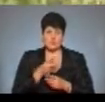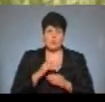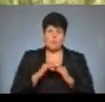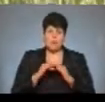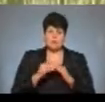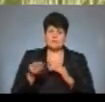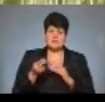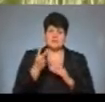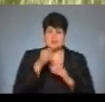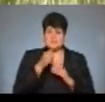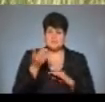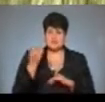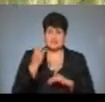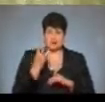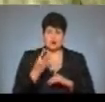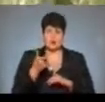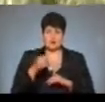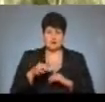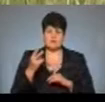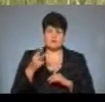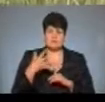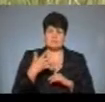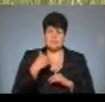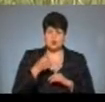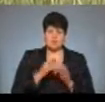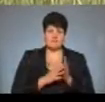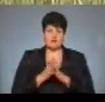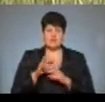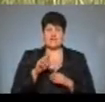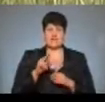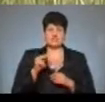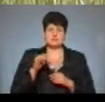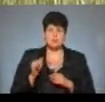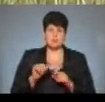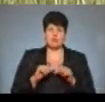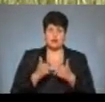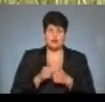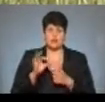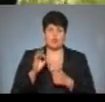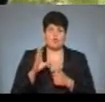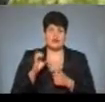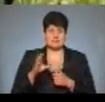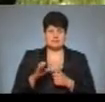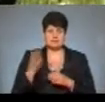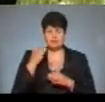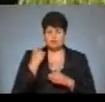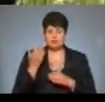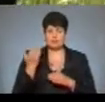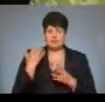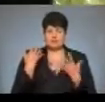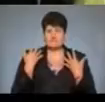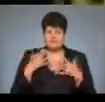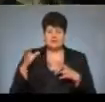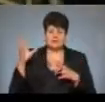засіяв 2 місяці тому. На 3 гектарах 25 років вирощує ячмінь, буряки, овес. Минулими вихідними чоловік, каже,